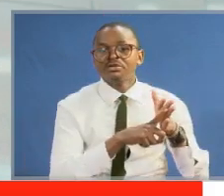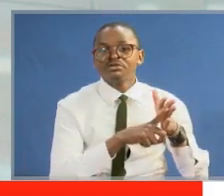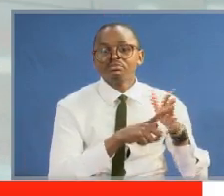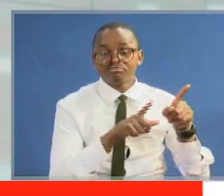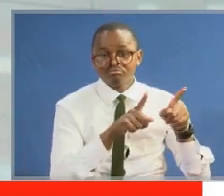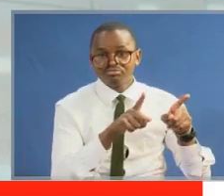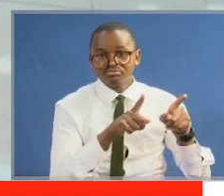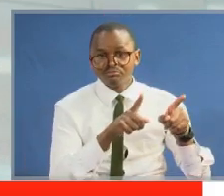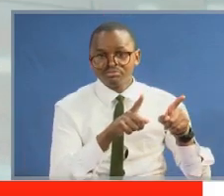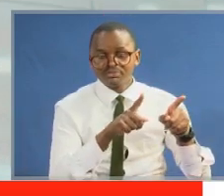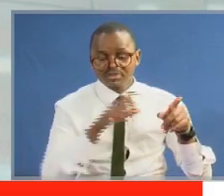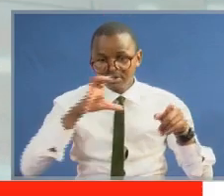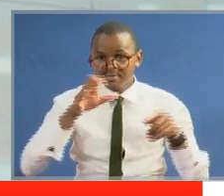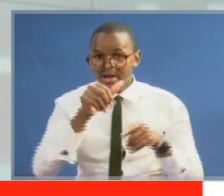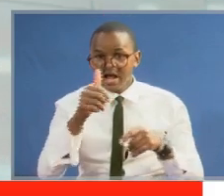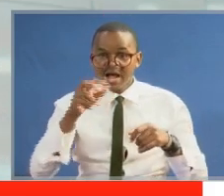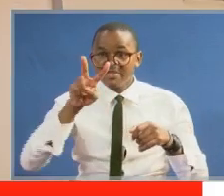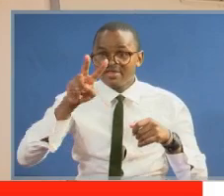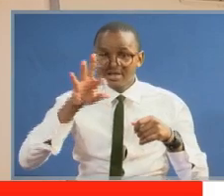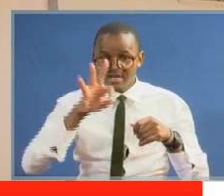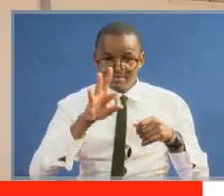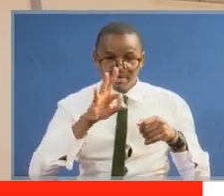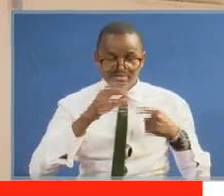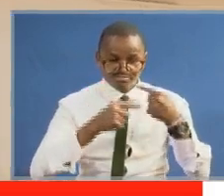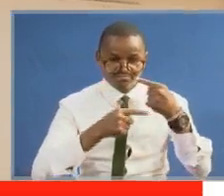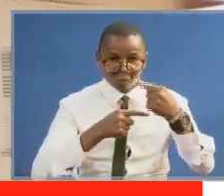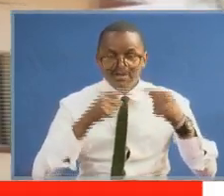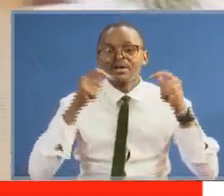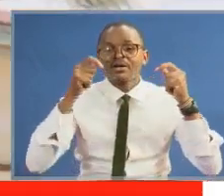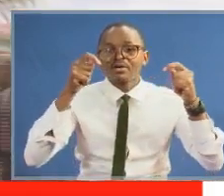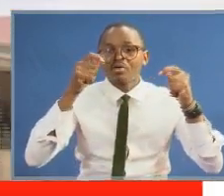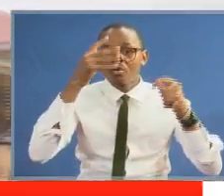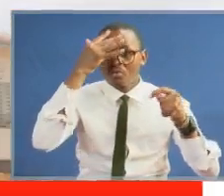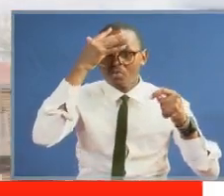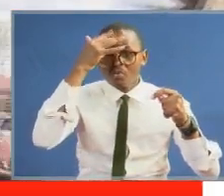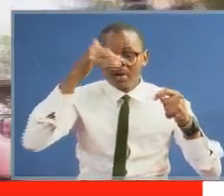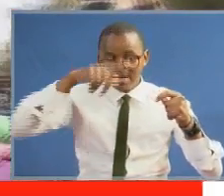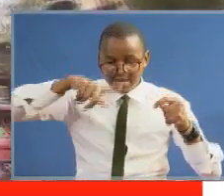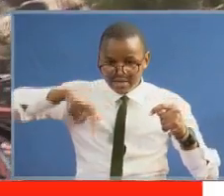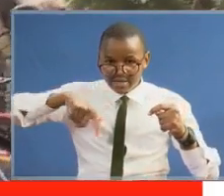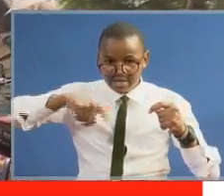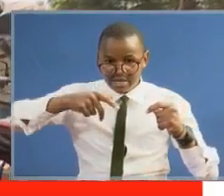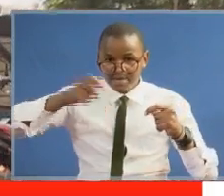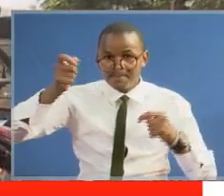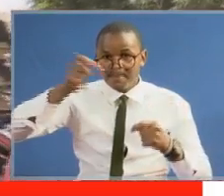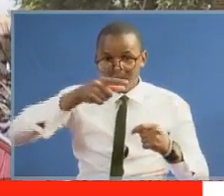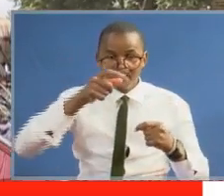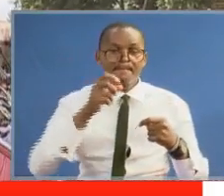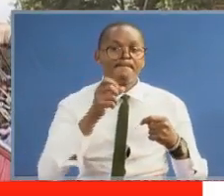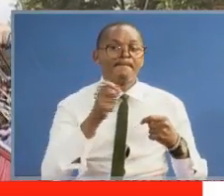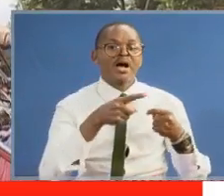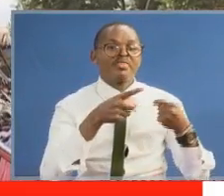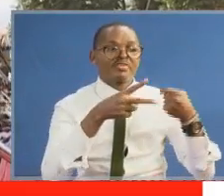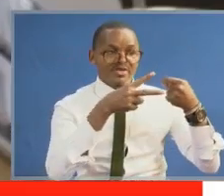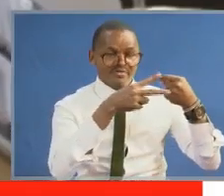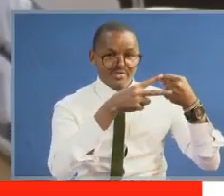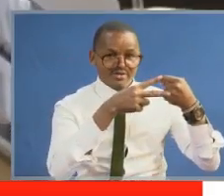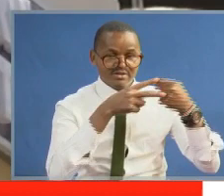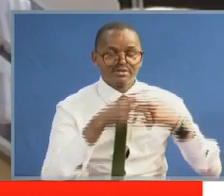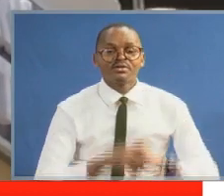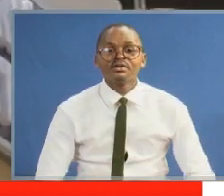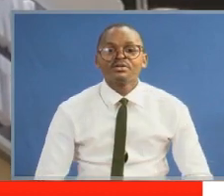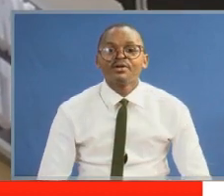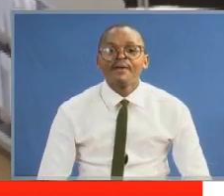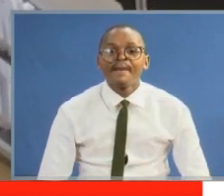Haya yanajiri huku kaunti zingine 23 zikiendelea na mgomo kufuatia kucheleweshwa kwa mishahara hara ya mwezi Julai.